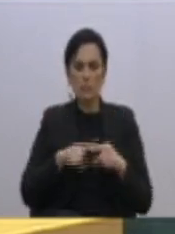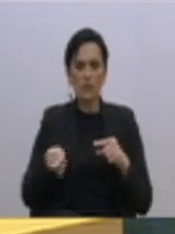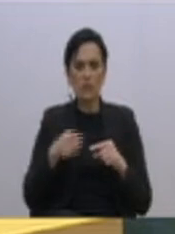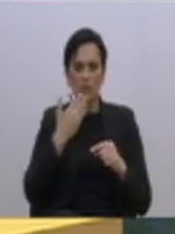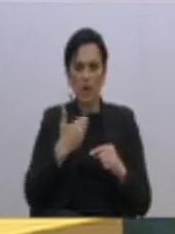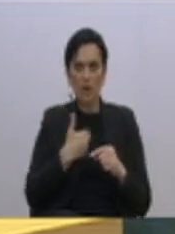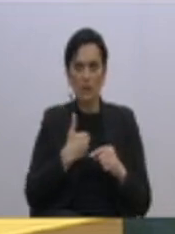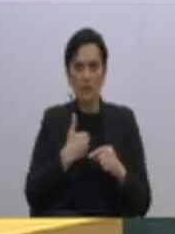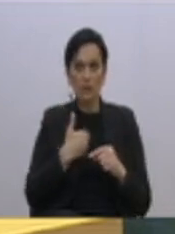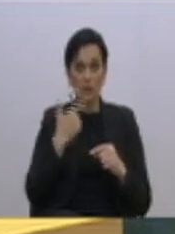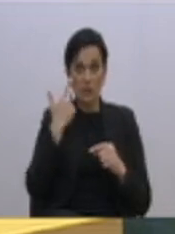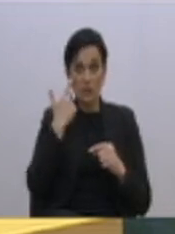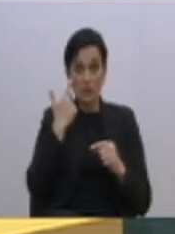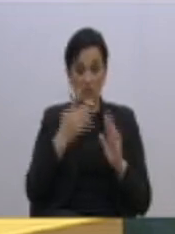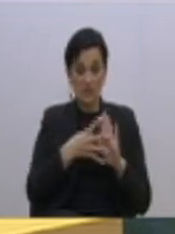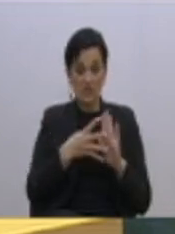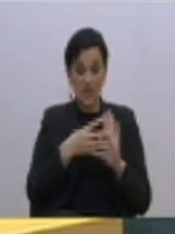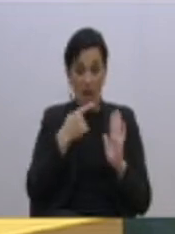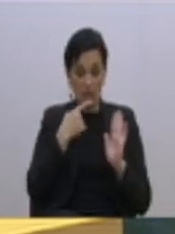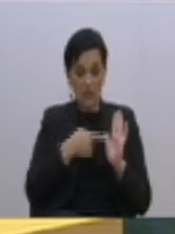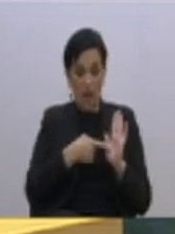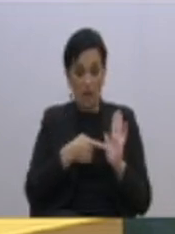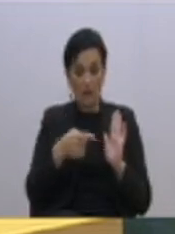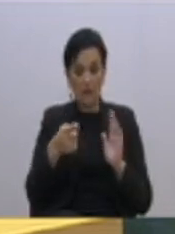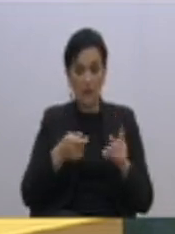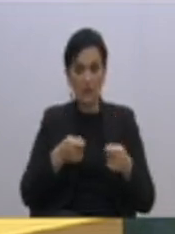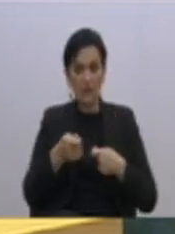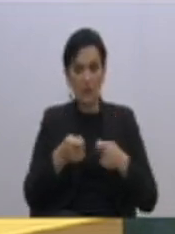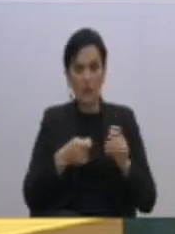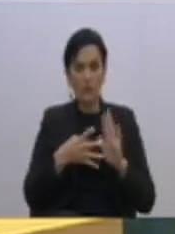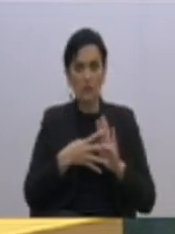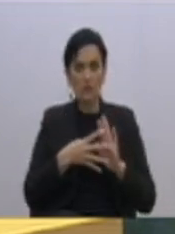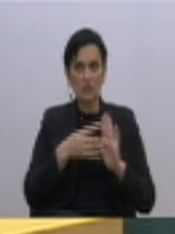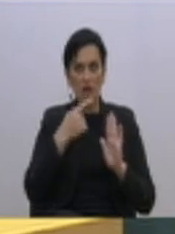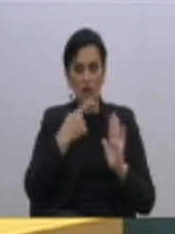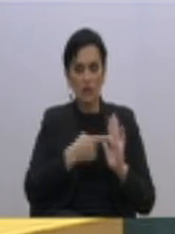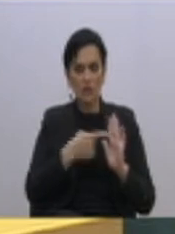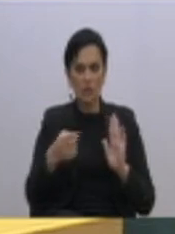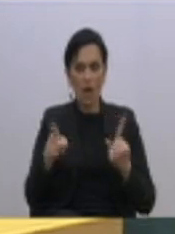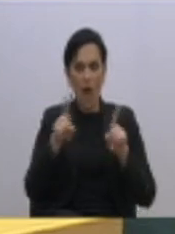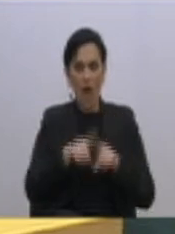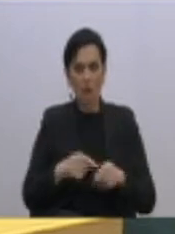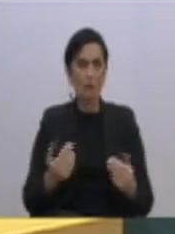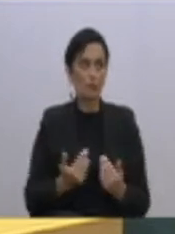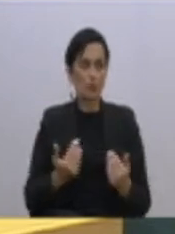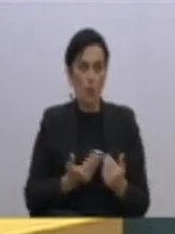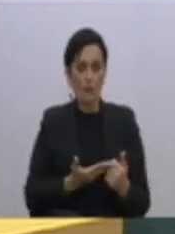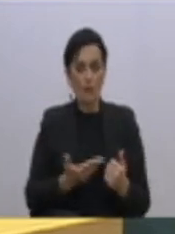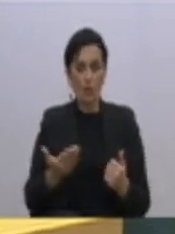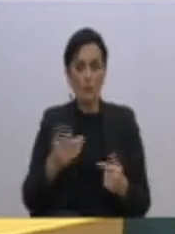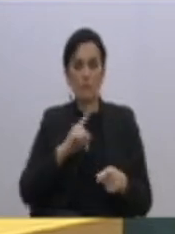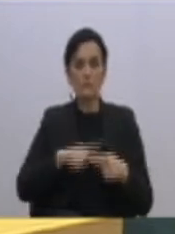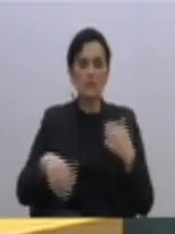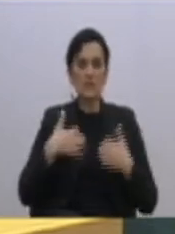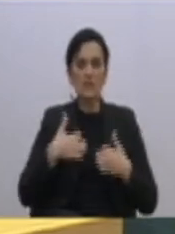მიღება? 9 წელი ქონდა ეს რეგულაცია. ანუ 9 წლის განმავლობაში ასე რაღაცნაირად ცხოვრობდით და დაჩქარება